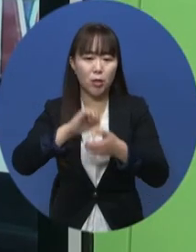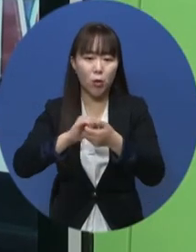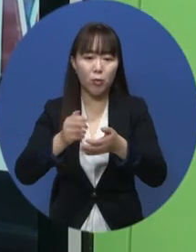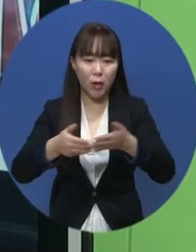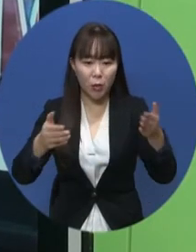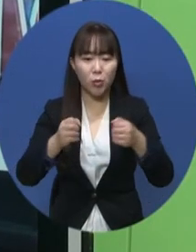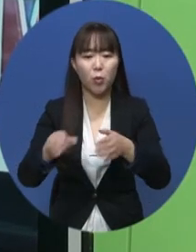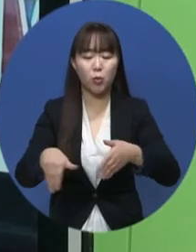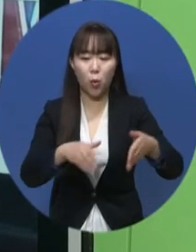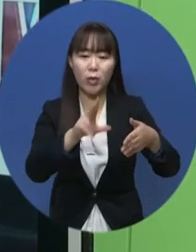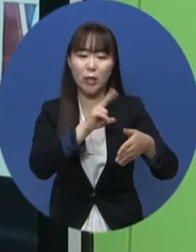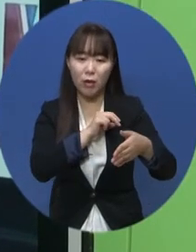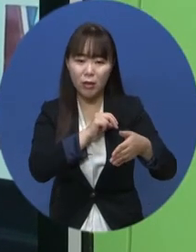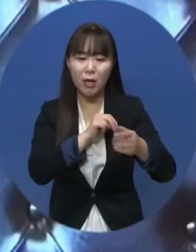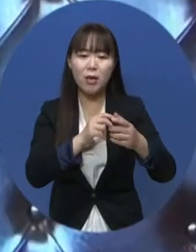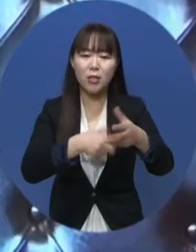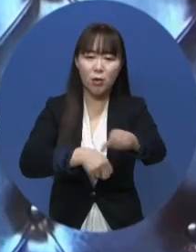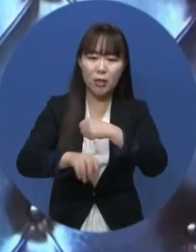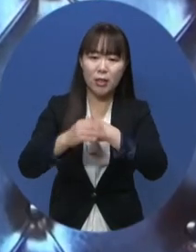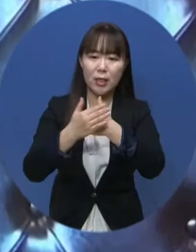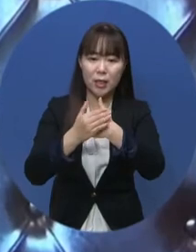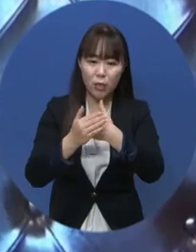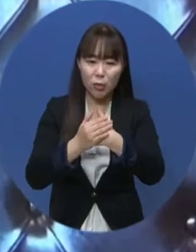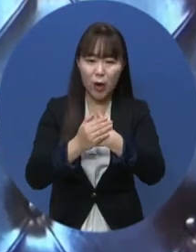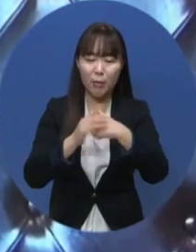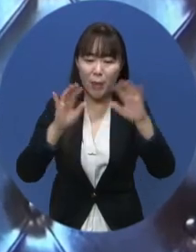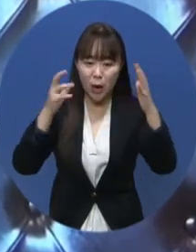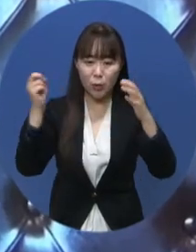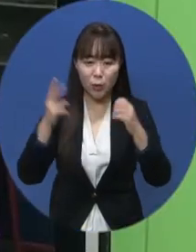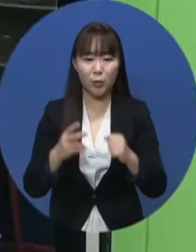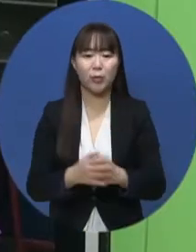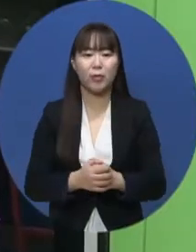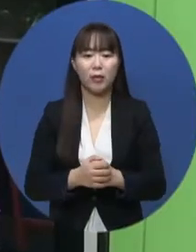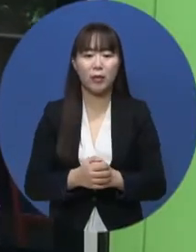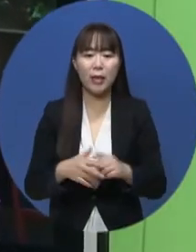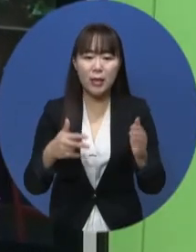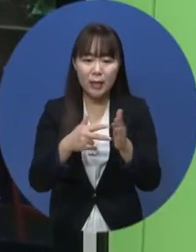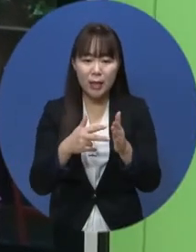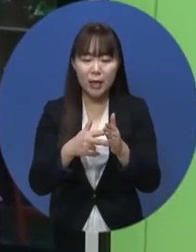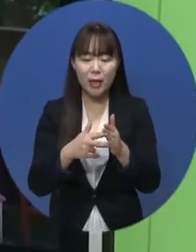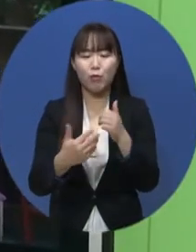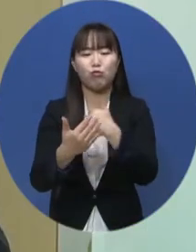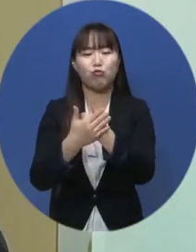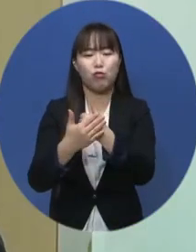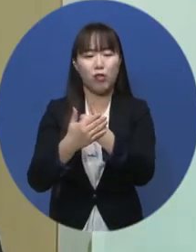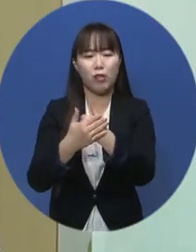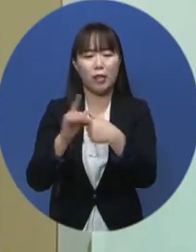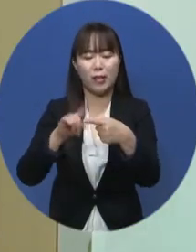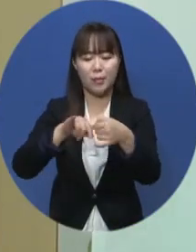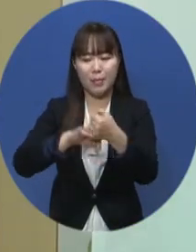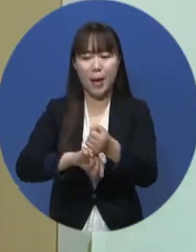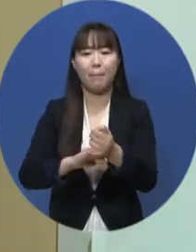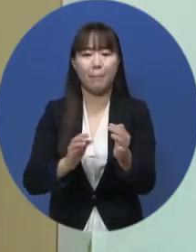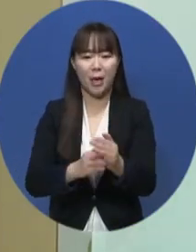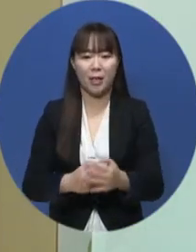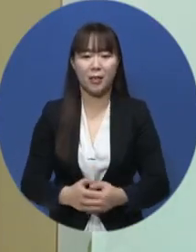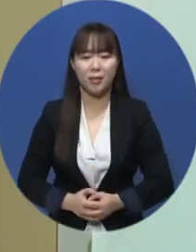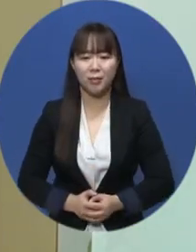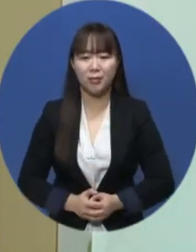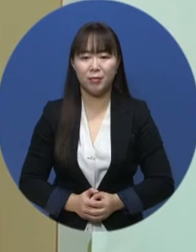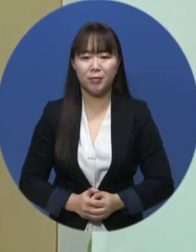경기도 도의원들의 적극적인 지지와 응원, 재단의 든든한 후원을 약속받기도 했습니다.